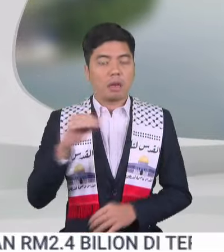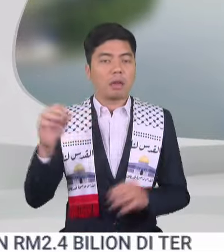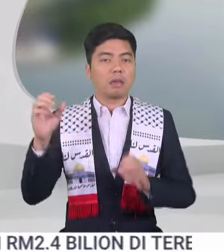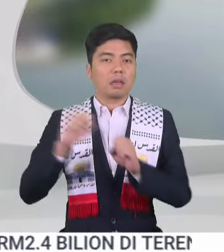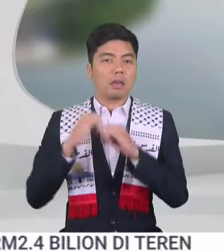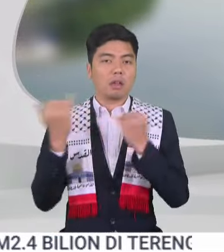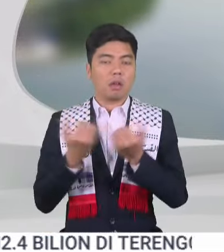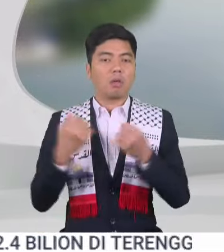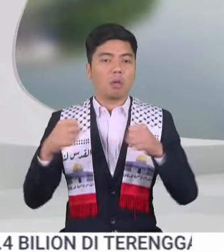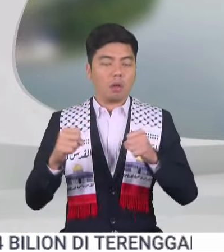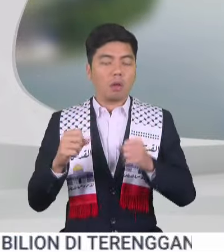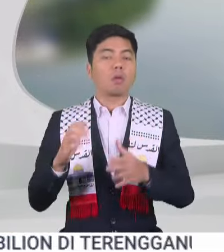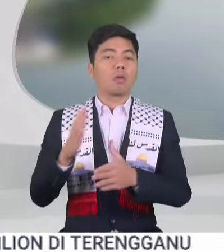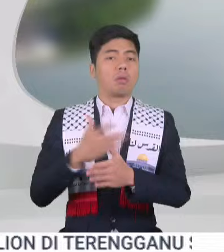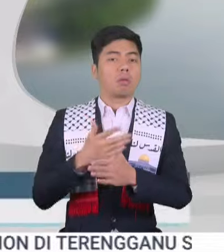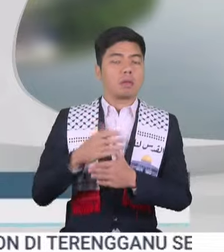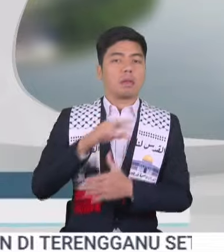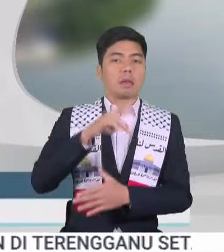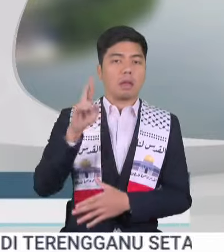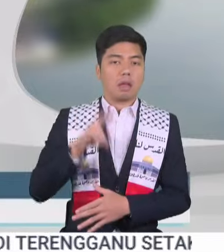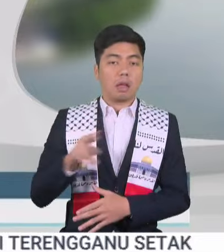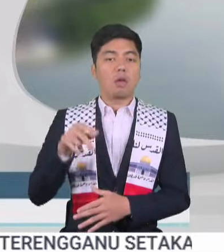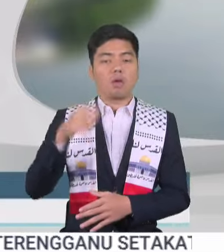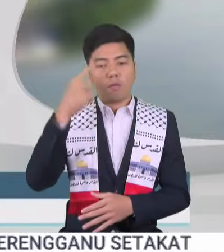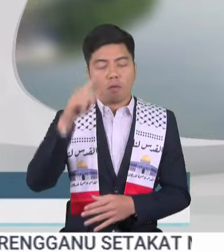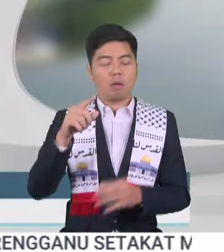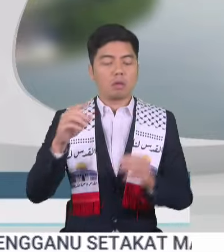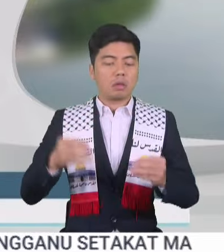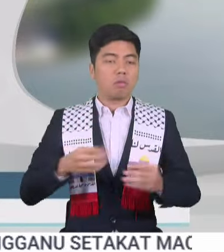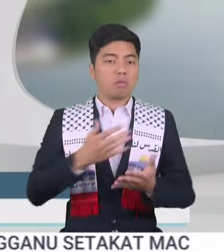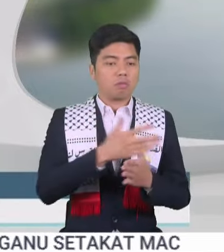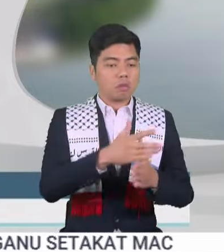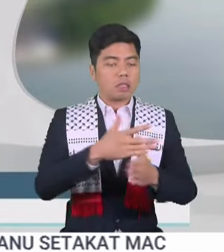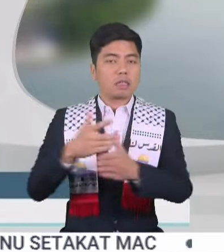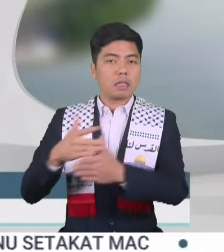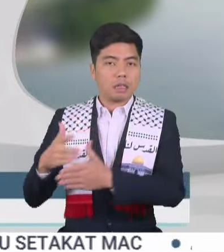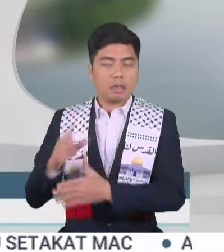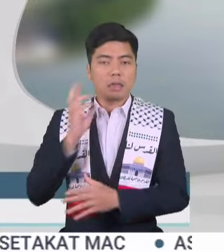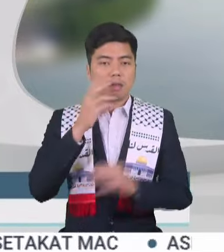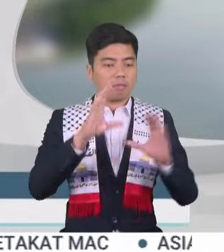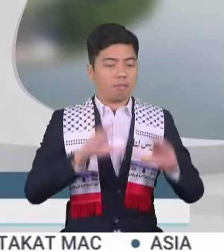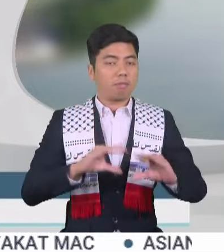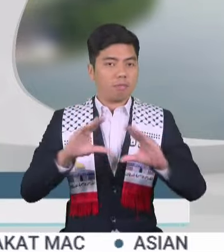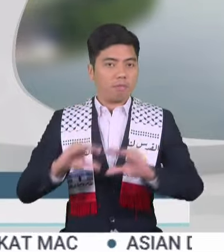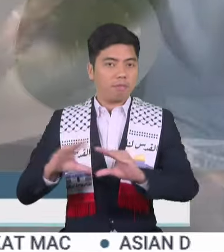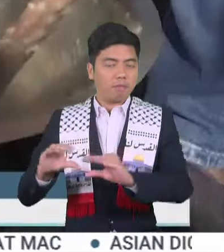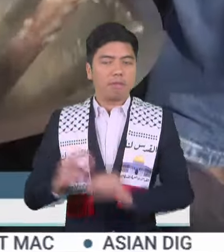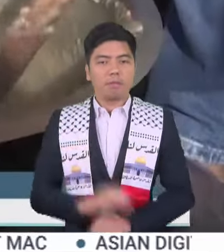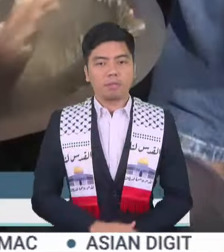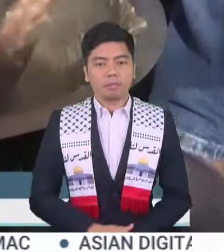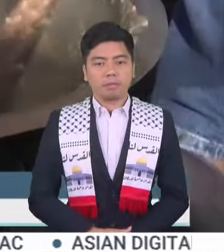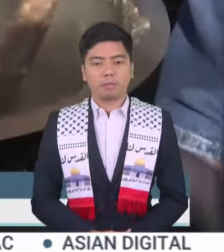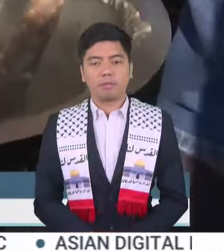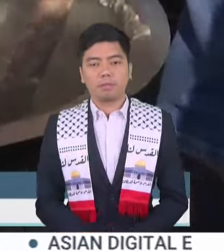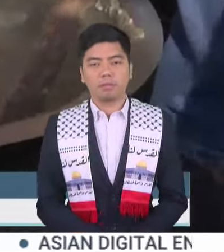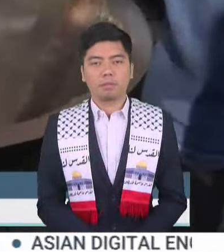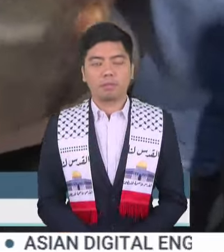Motor berkongsi rezeki Ramadan dengan mengagihkan bubur lambuk kepada golongan memerlukan dicontohi.